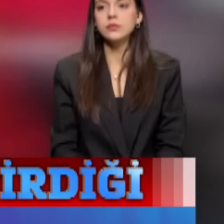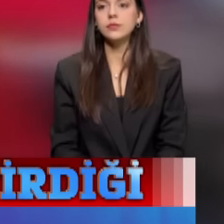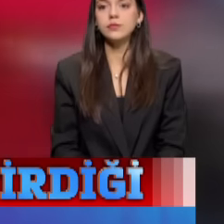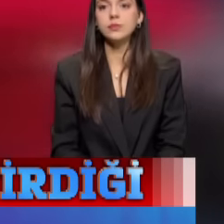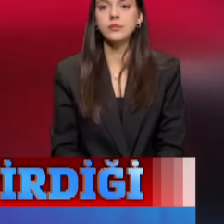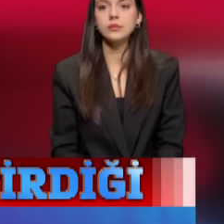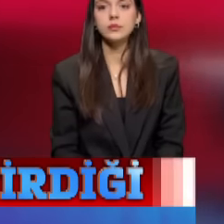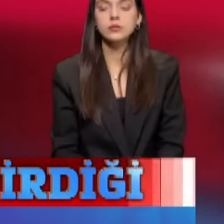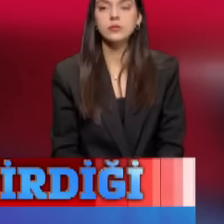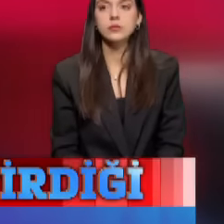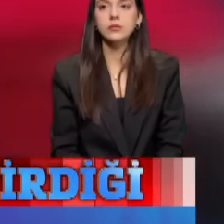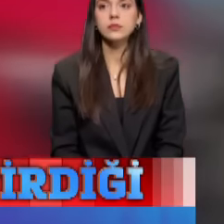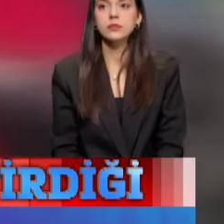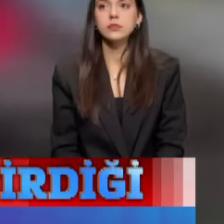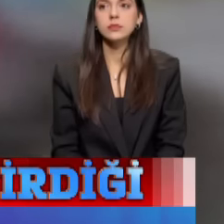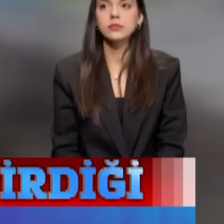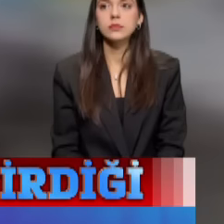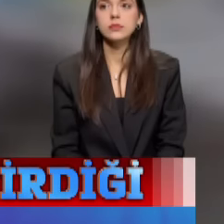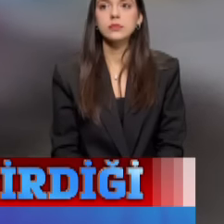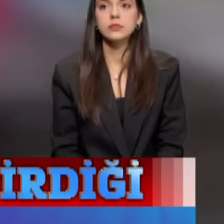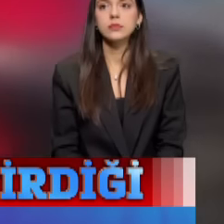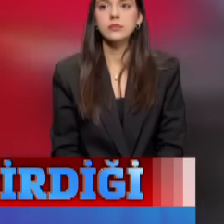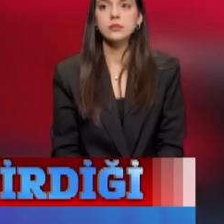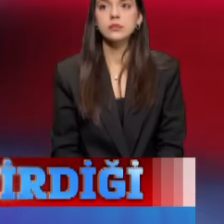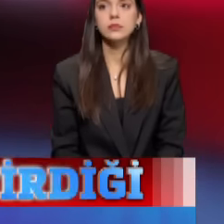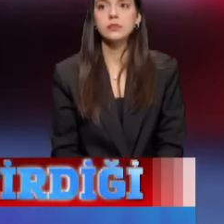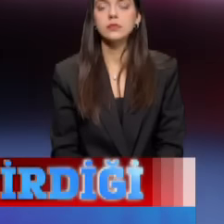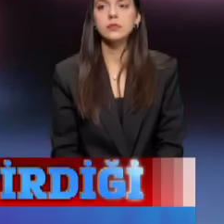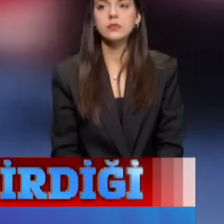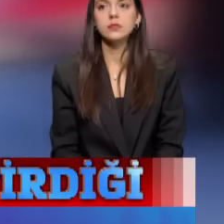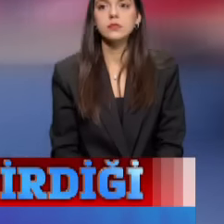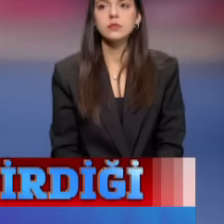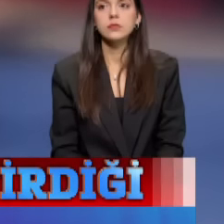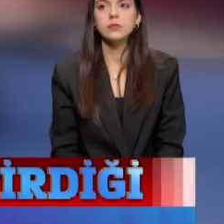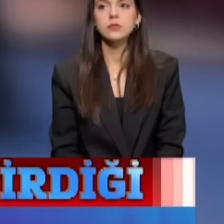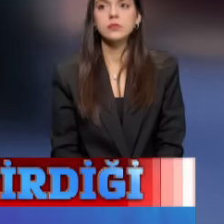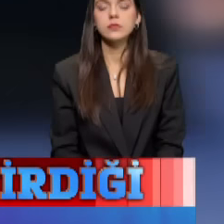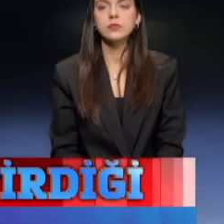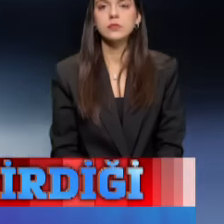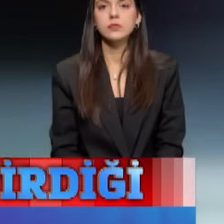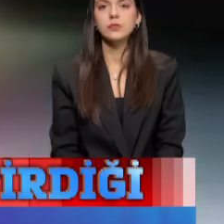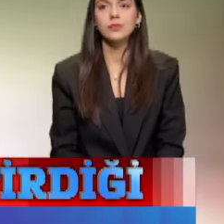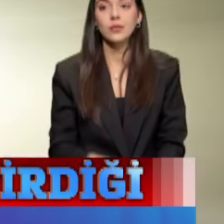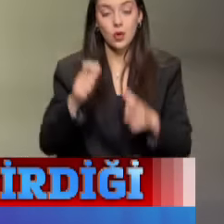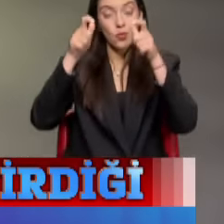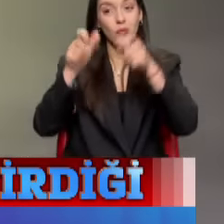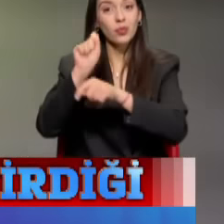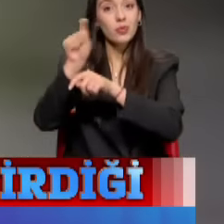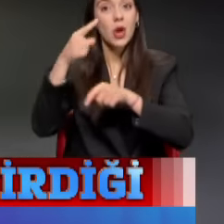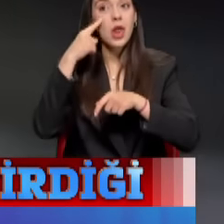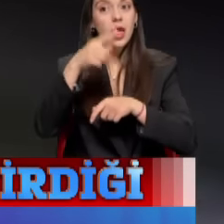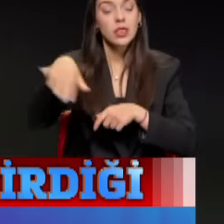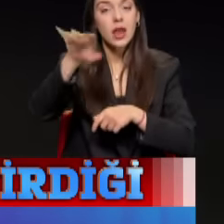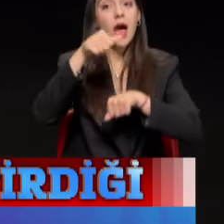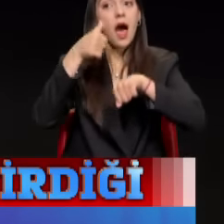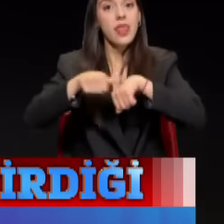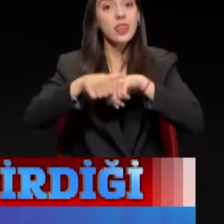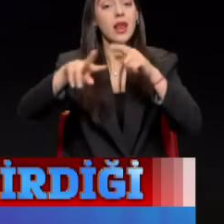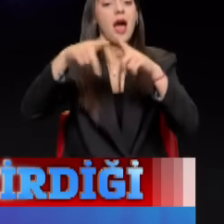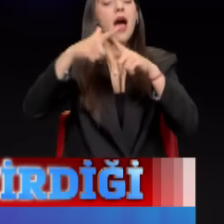istediler çok fazla sıkarsa söyle Efendim H bölgeye Afat UMKE ve Antalya Büyükşehir